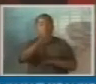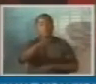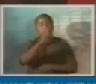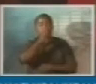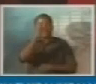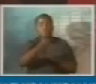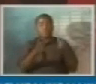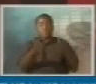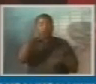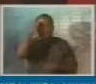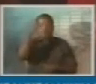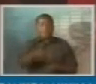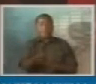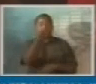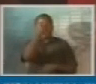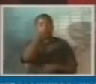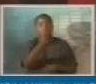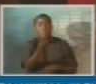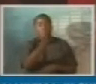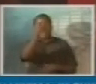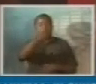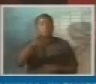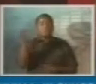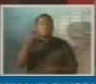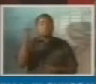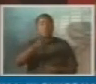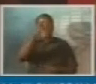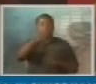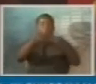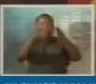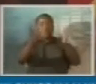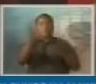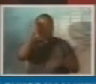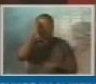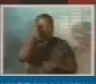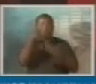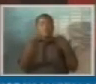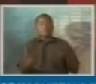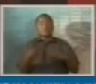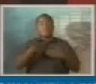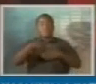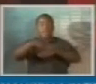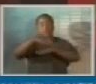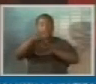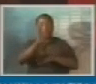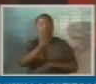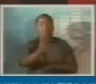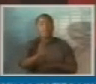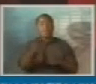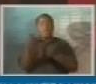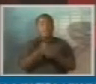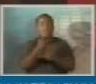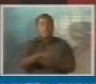Mtu anaogopa, anajua hapa nimekula hela ya huyu. Nikimwambia napiga dhahiri huyu atagundua. Kwa hiyo anaenda pale anamwambia bwana tupige kwa